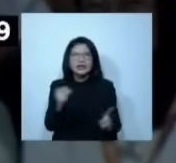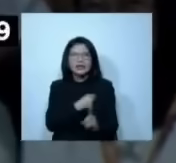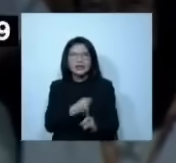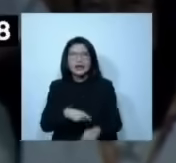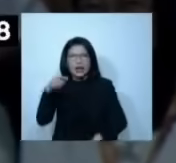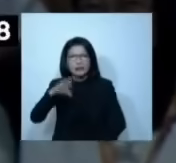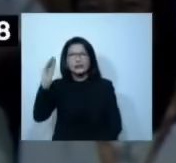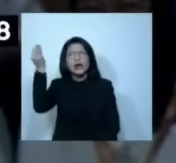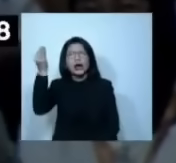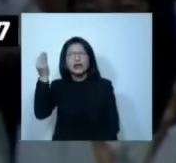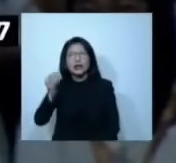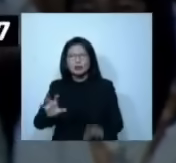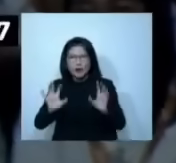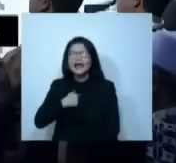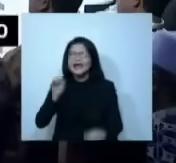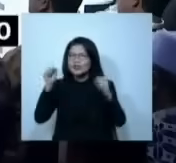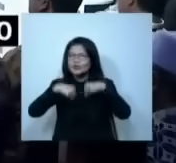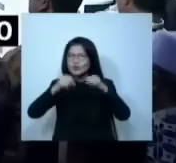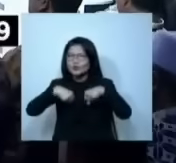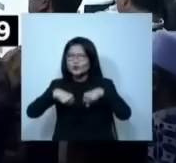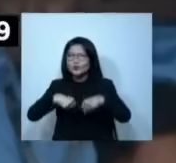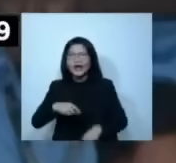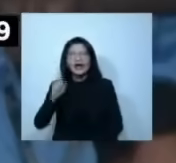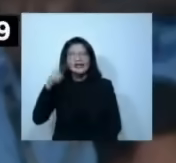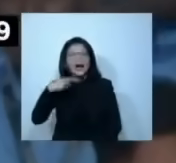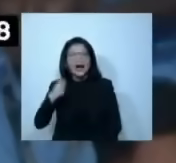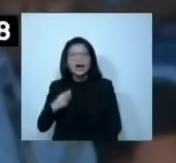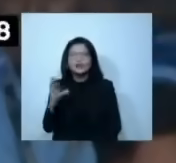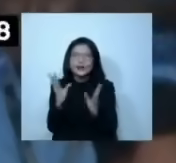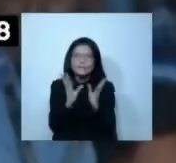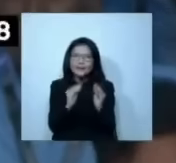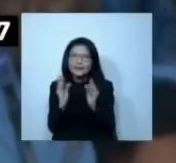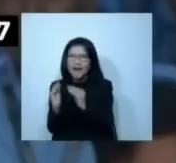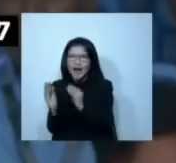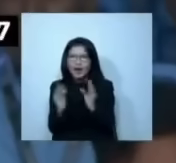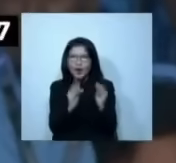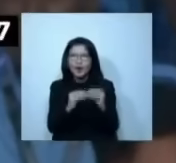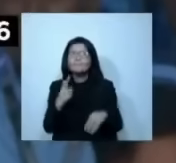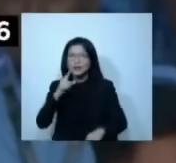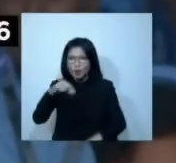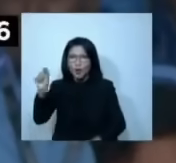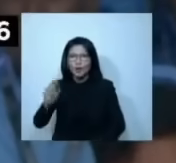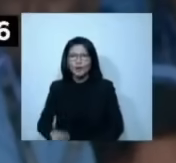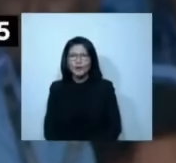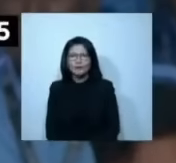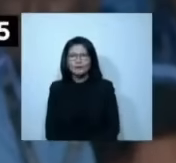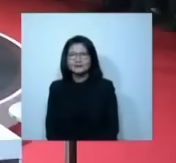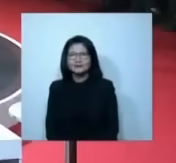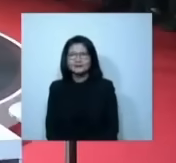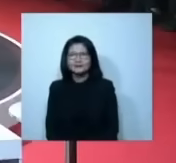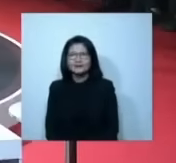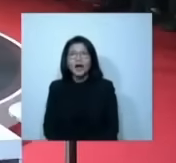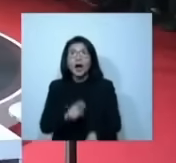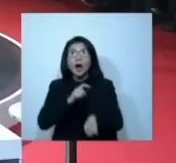yang dirasakan oleh publik jadi chemistri yang mau dibangun oleh Ganjar dengan pemilih itu ditonjolkan dalam karakter sebab